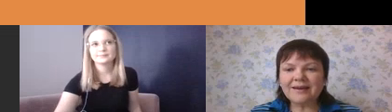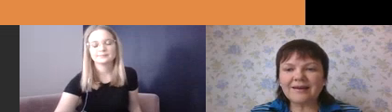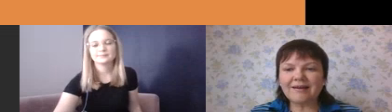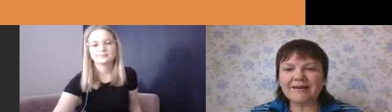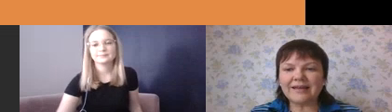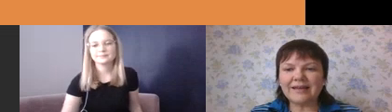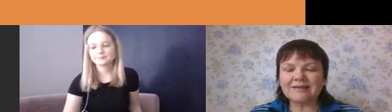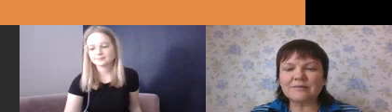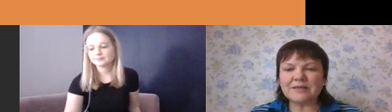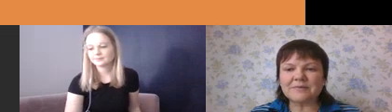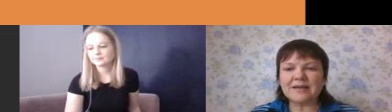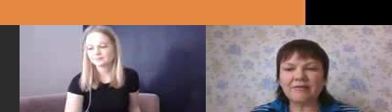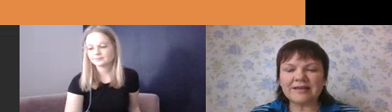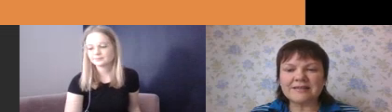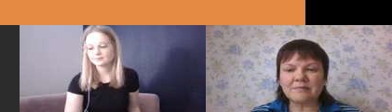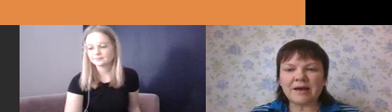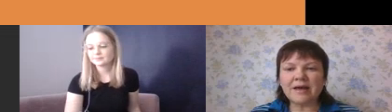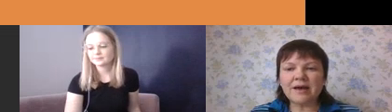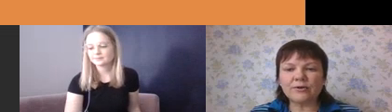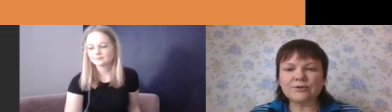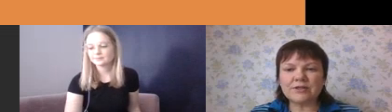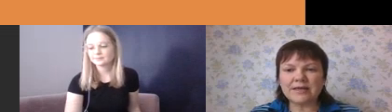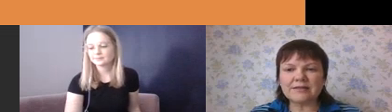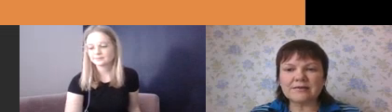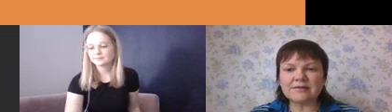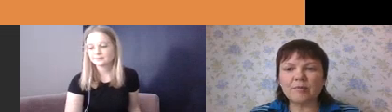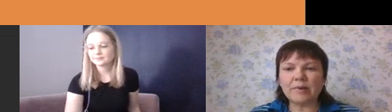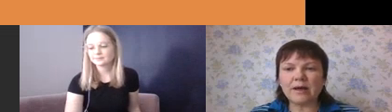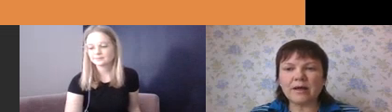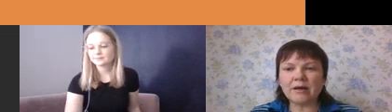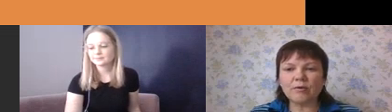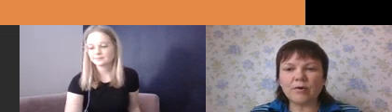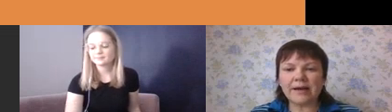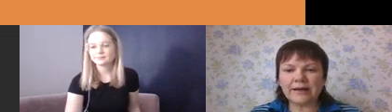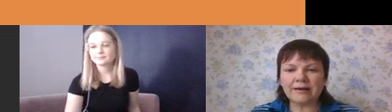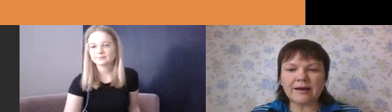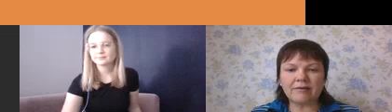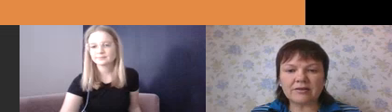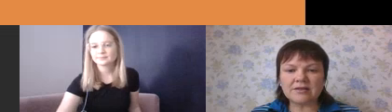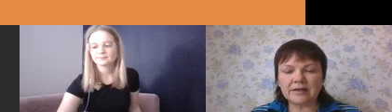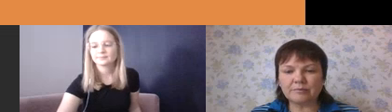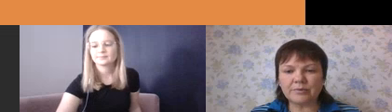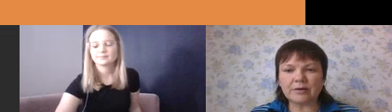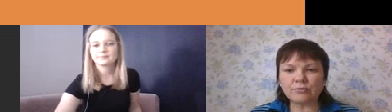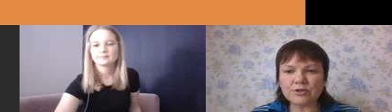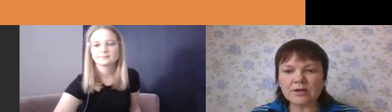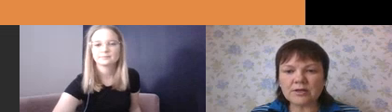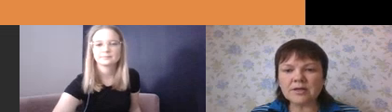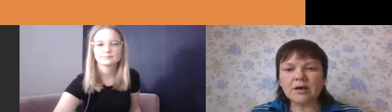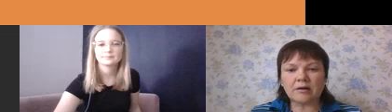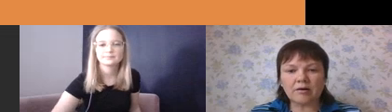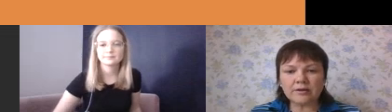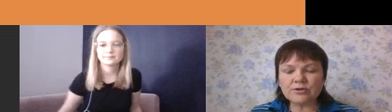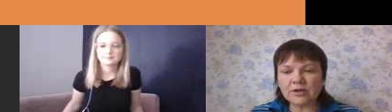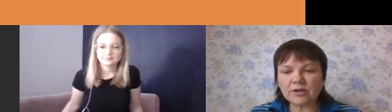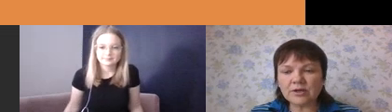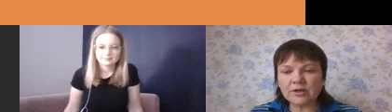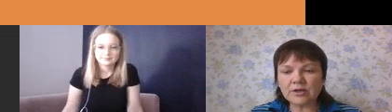üldse. Ja teine asi, miks me selle valisime, on just see, et seda saab kolmel erineval tasandil õppida